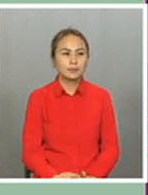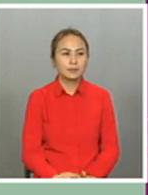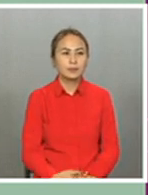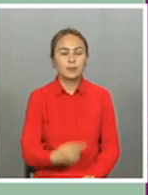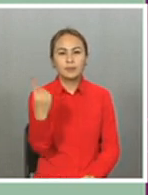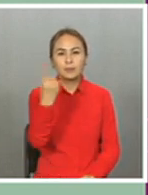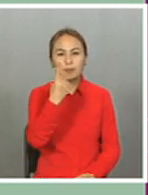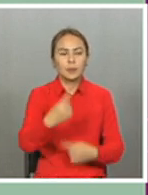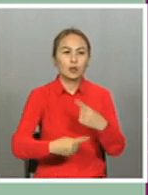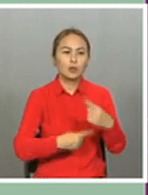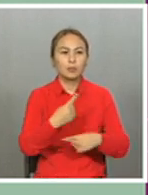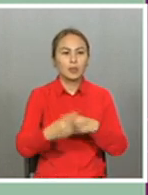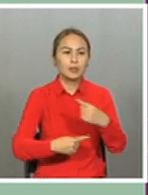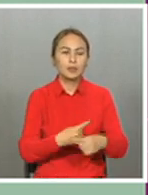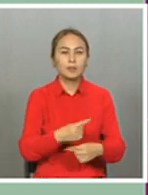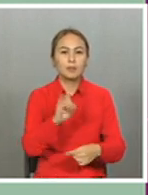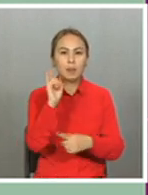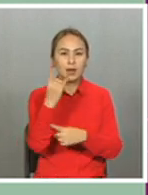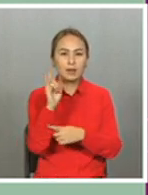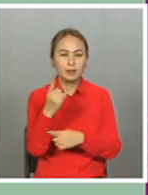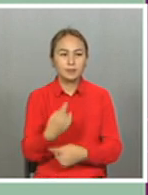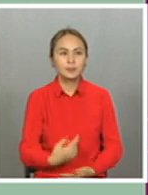Бірінші ұрпақ – бала.